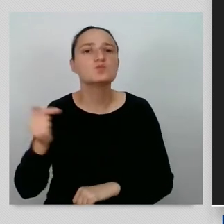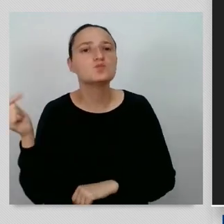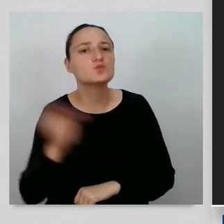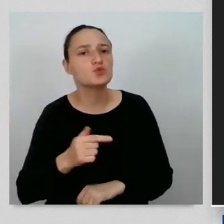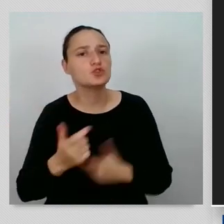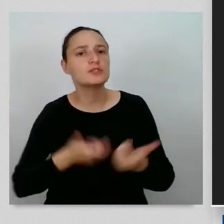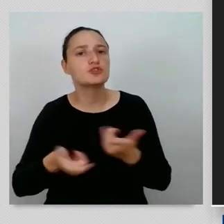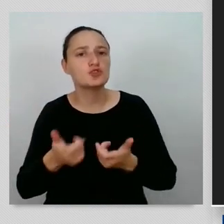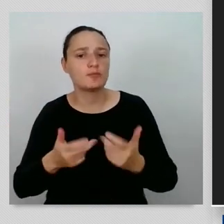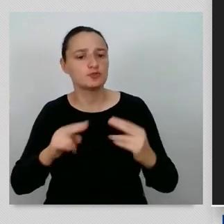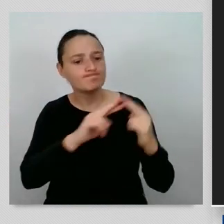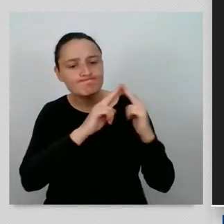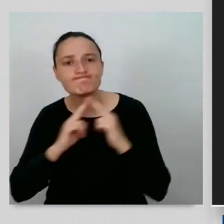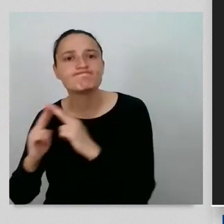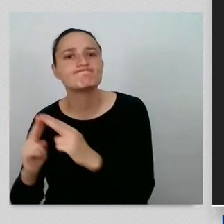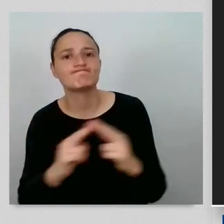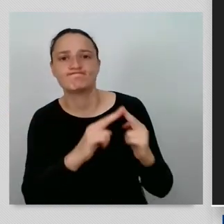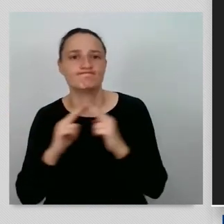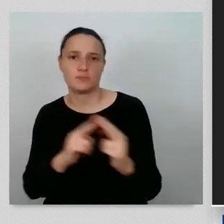bazowy konsensus co do tego,